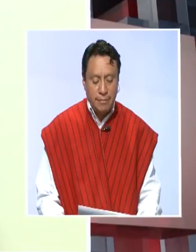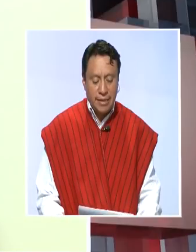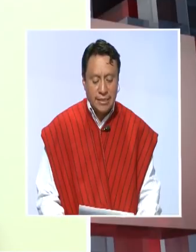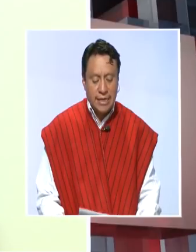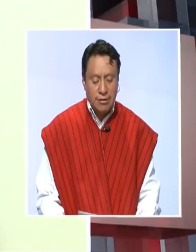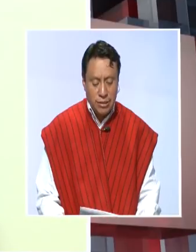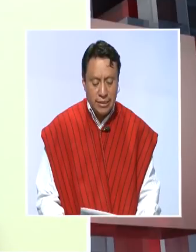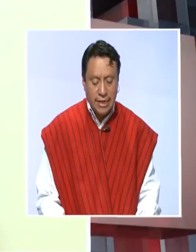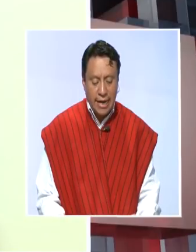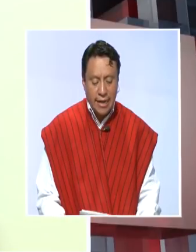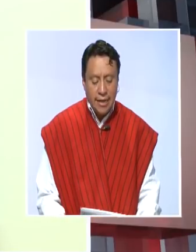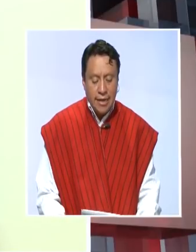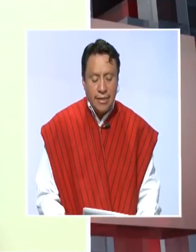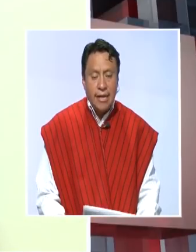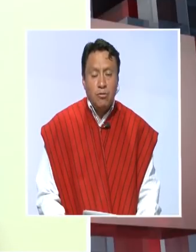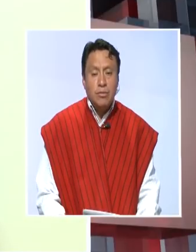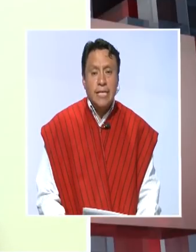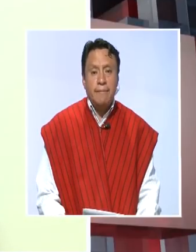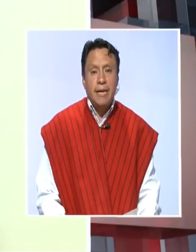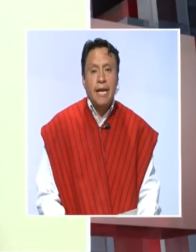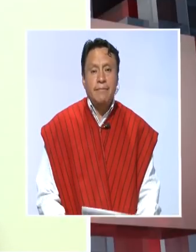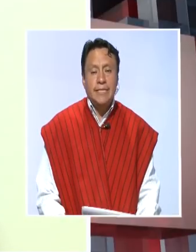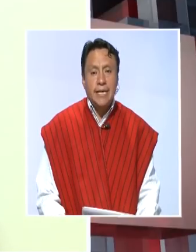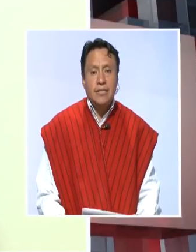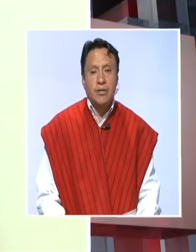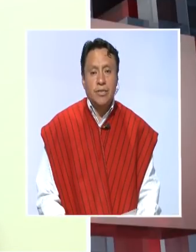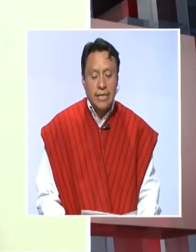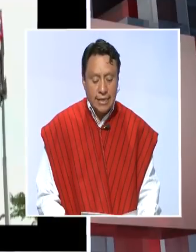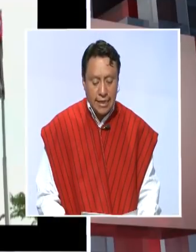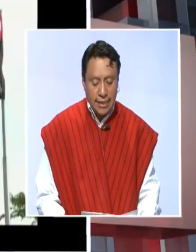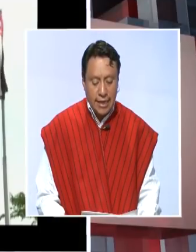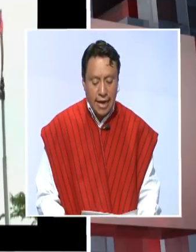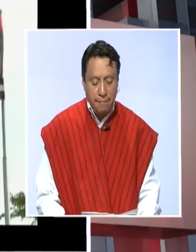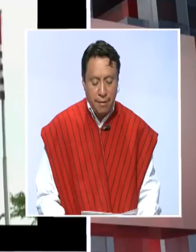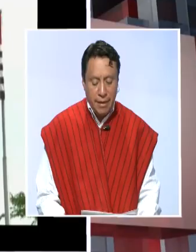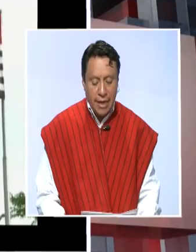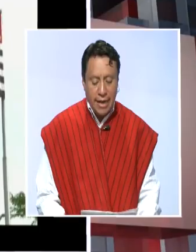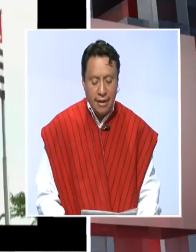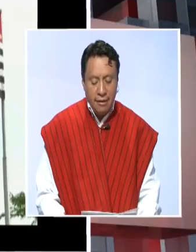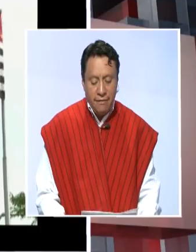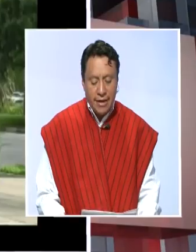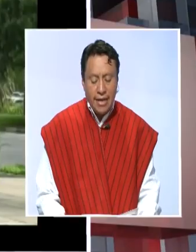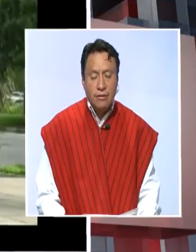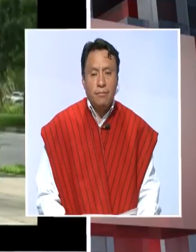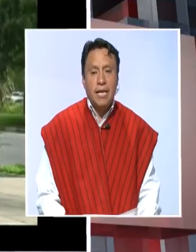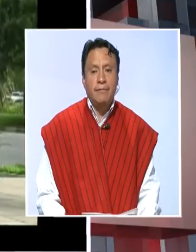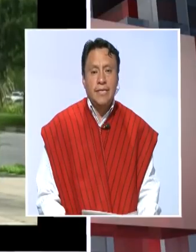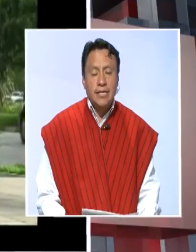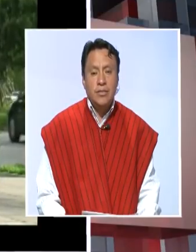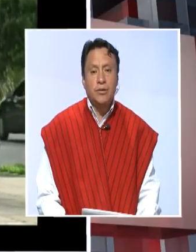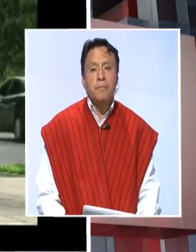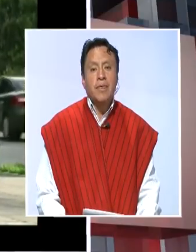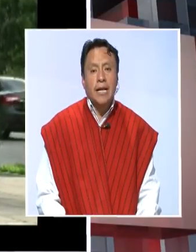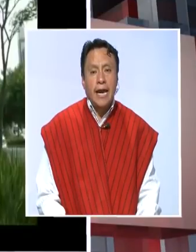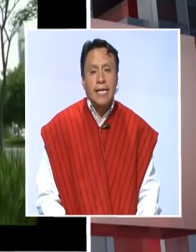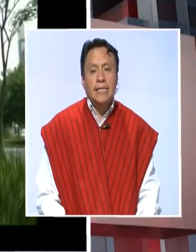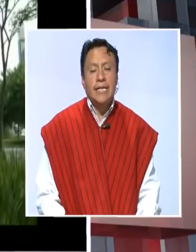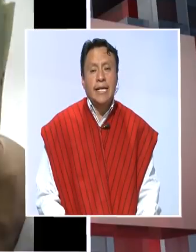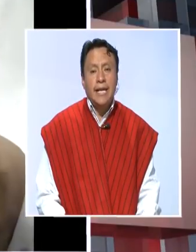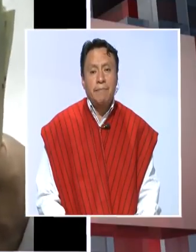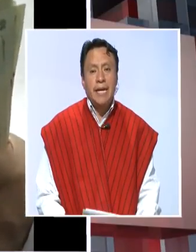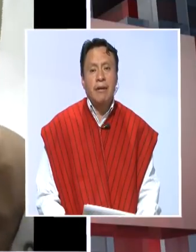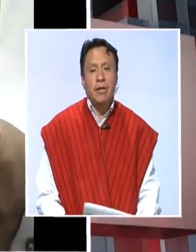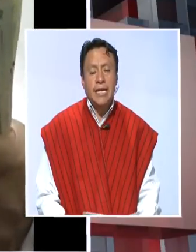chayachina nishpami rikuchishka. Denuncia Villavicencio, Shinayati, Kaipimi, Kai, Fernando Villavicencio,